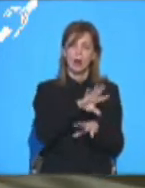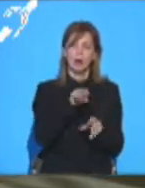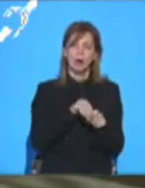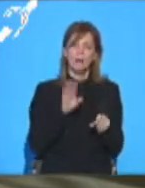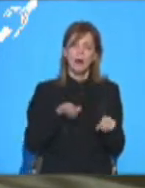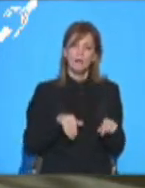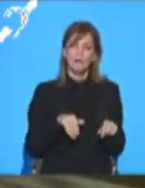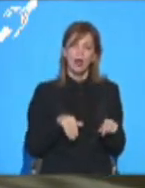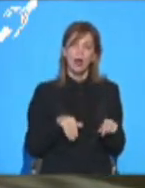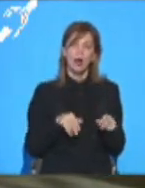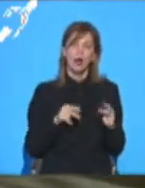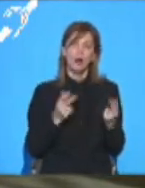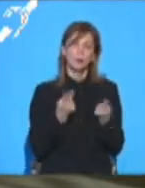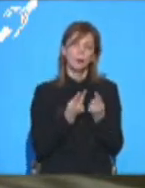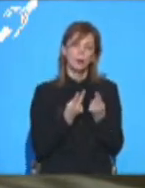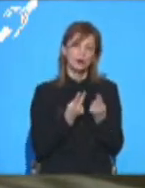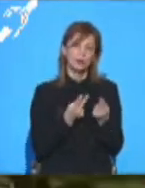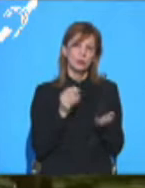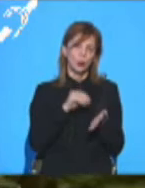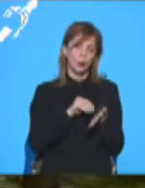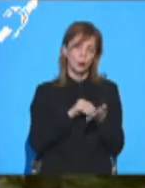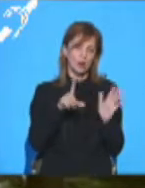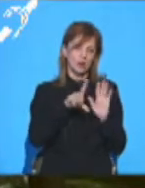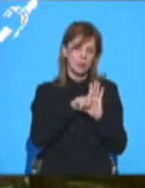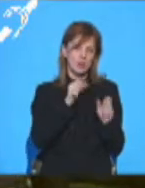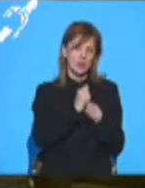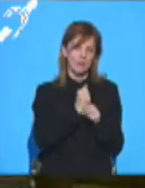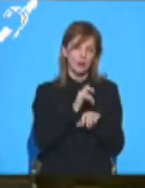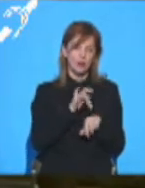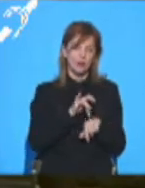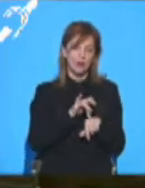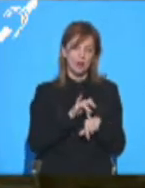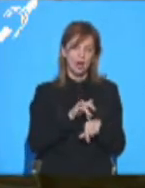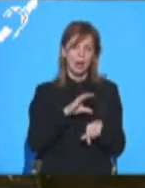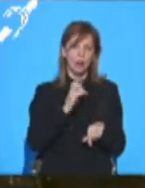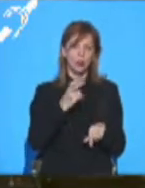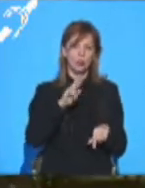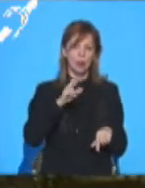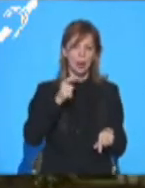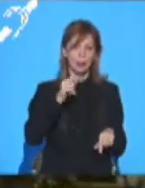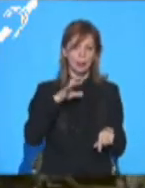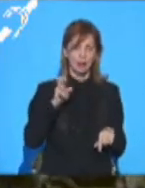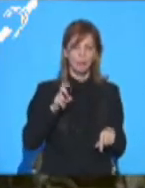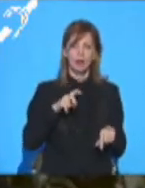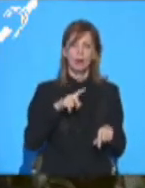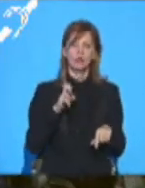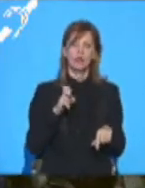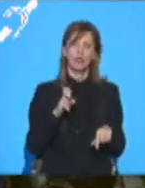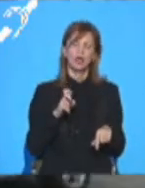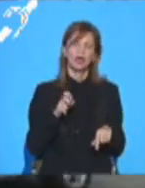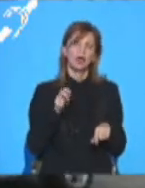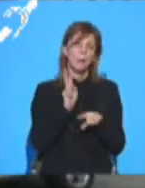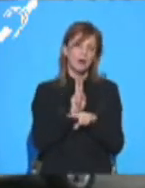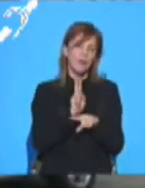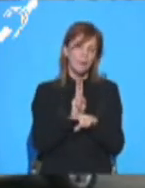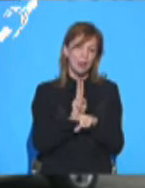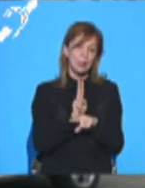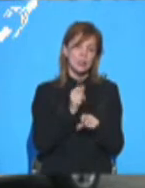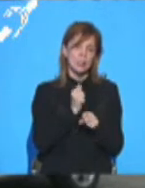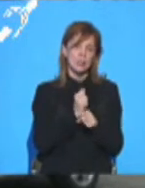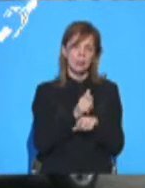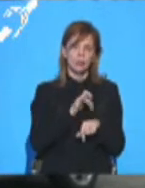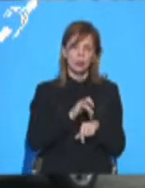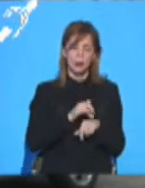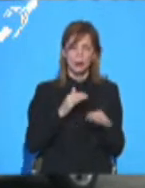va cuprinde, potrivit propunerii legislative, servicii medicale curative, servicii medicale de prevenție și profilactice, servicii medicale